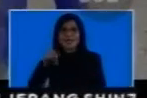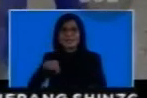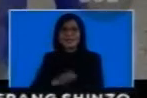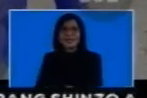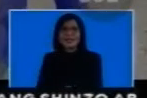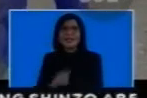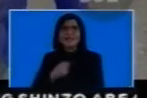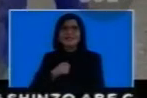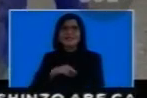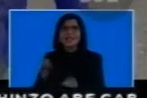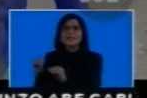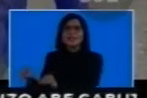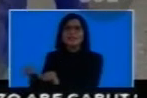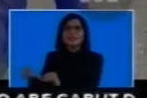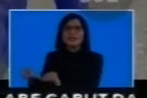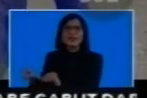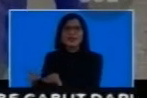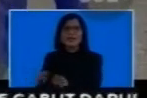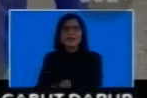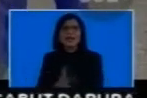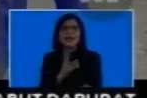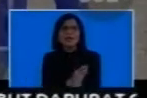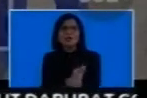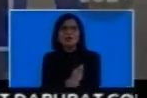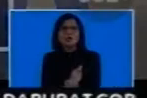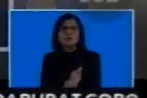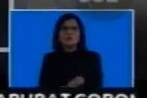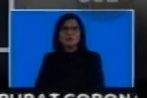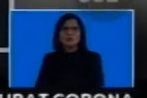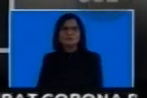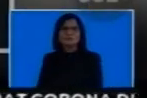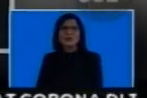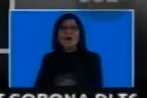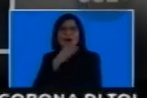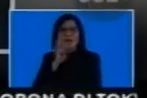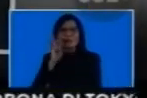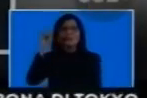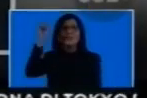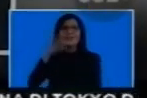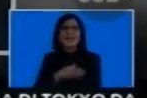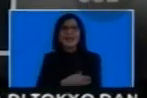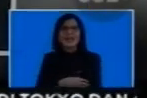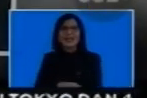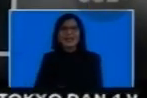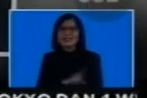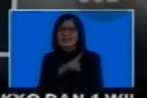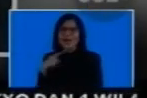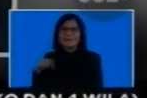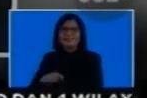saya dititipkan Mama dengan seorang guru yang sudah lama dia kenal. Alhamdulillah,